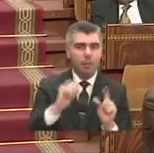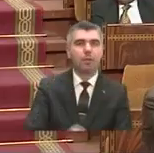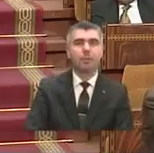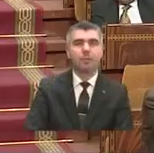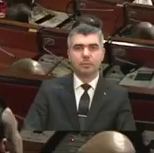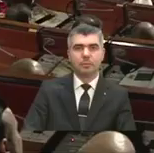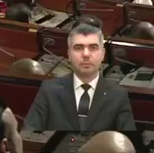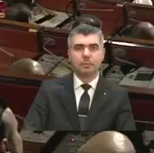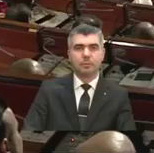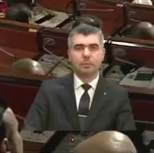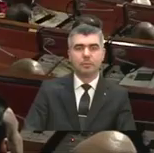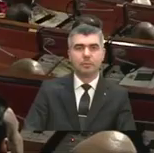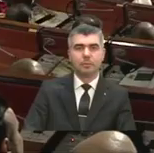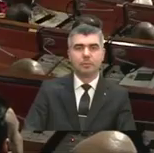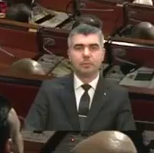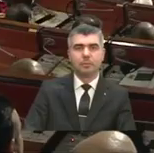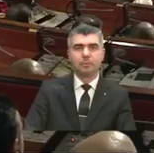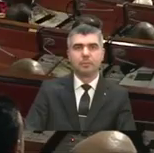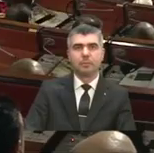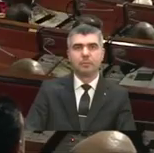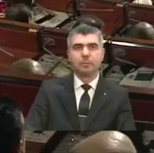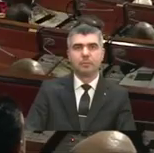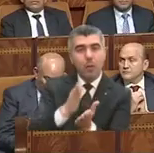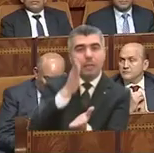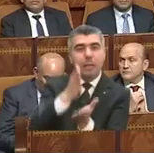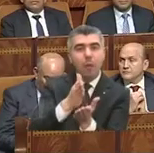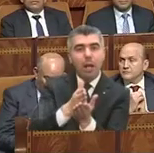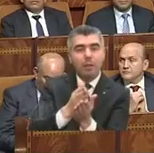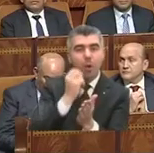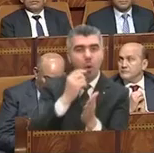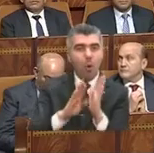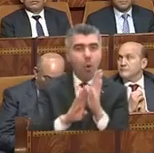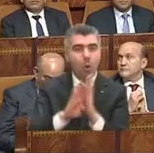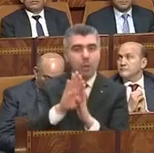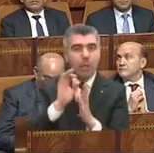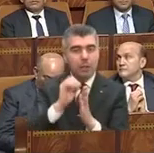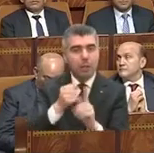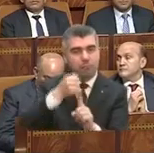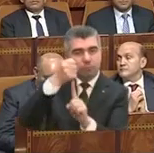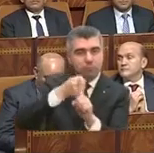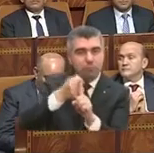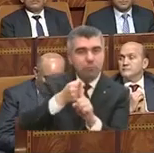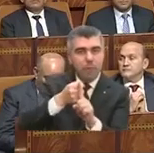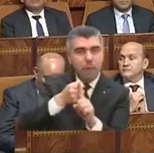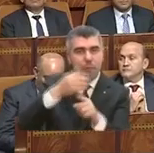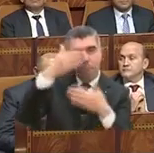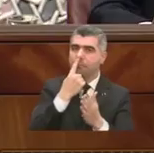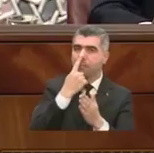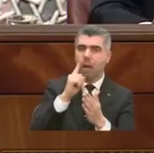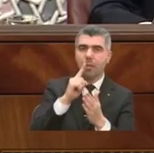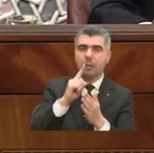بجميع مكوناته يؤكد ما يلي: يدين البرلمان المغربي بشدة